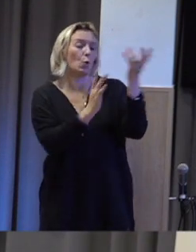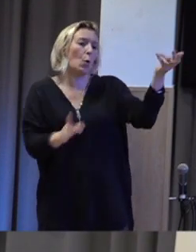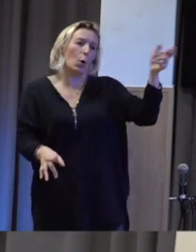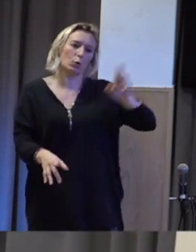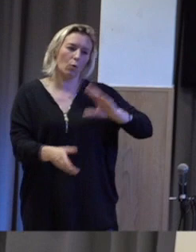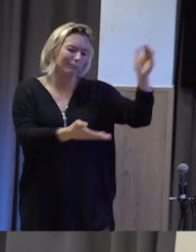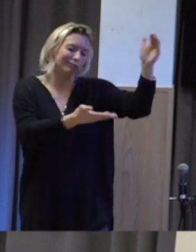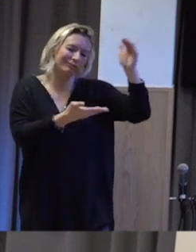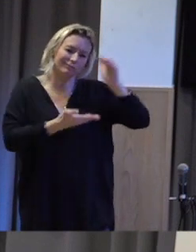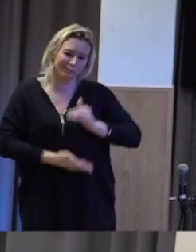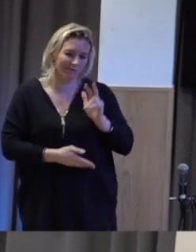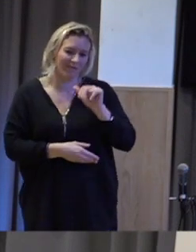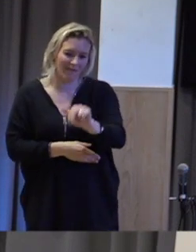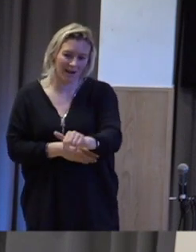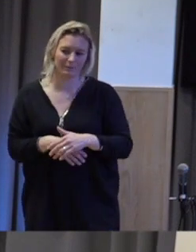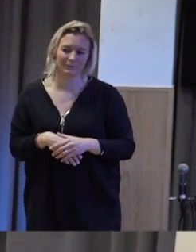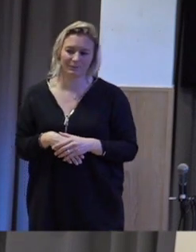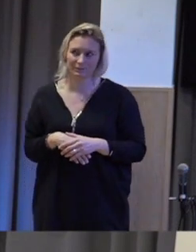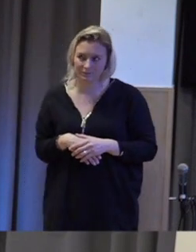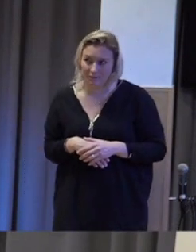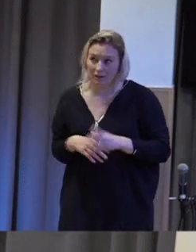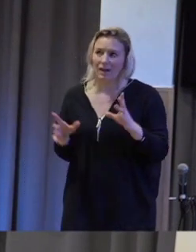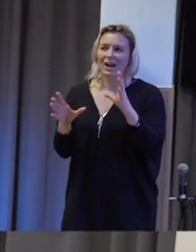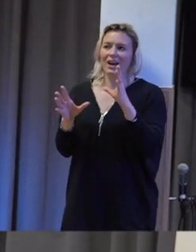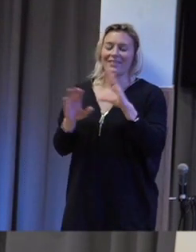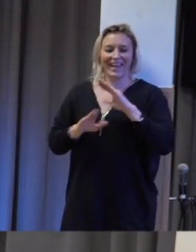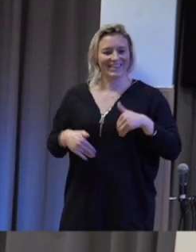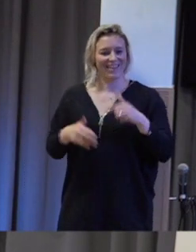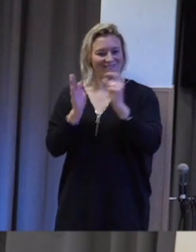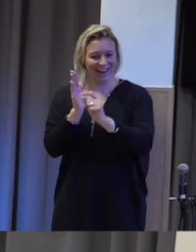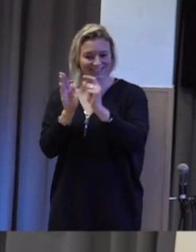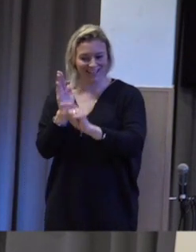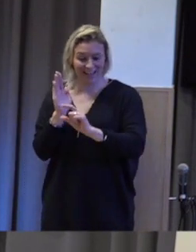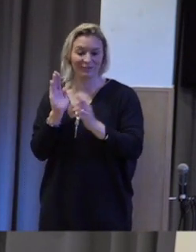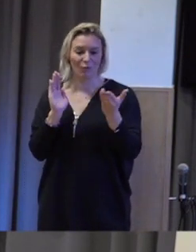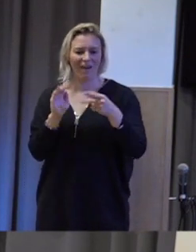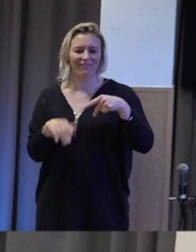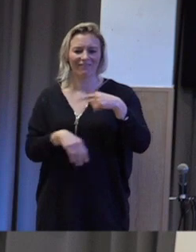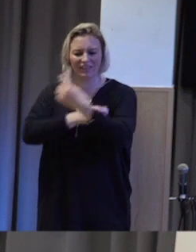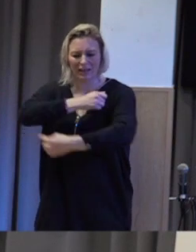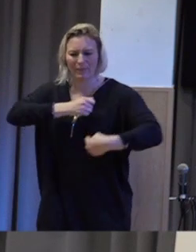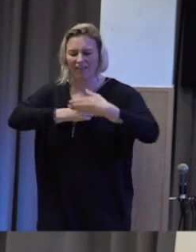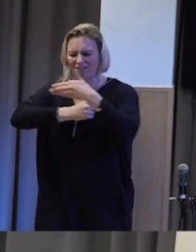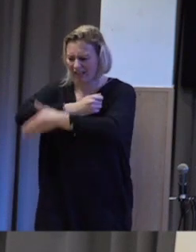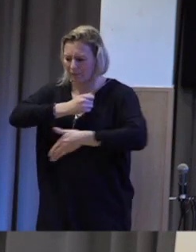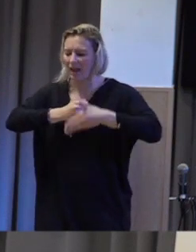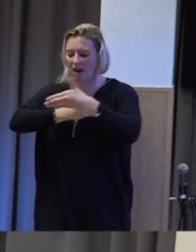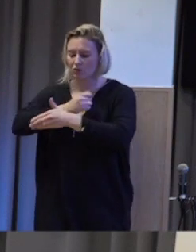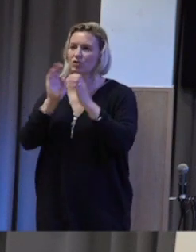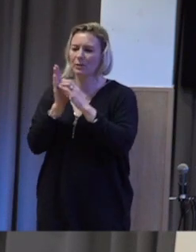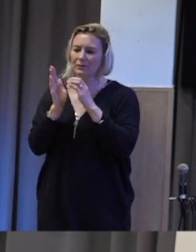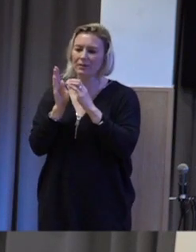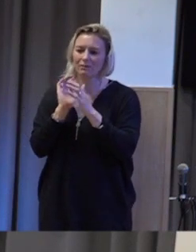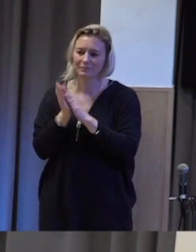finisse avec ce dernier verset, Philippiens chapitre 2, verset